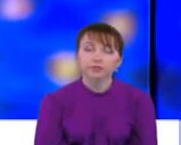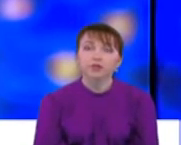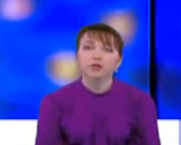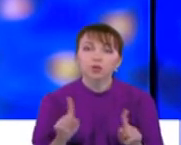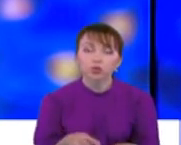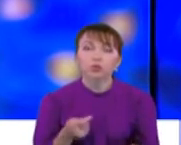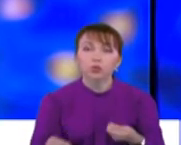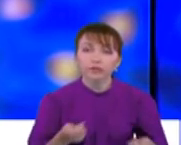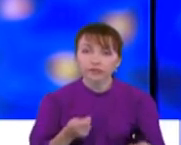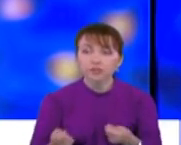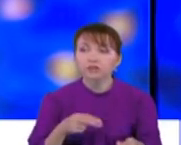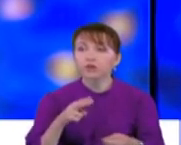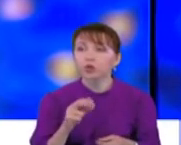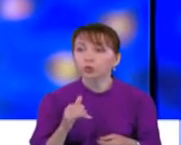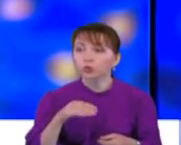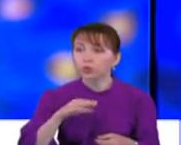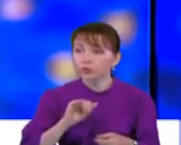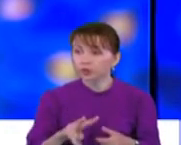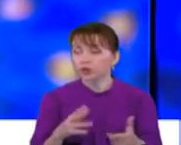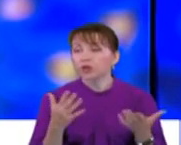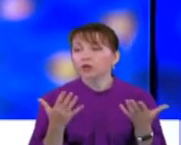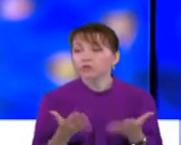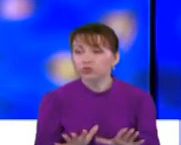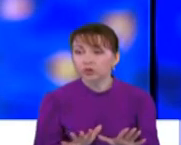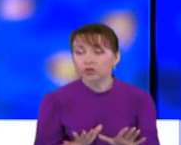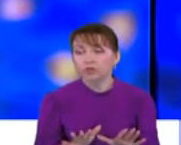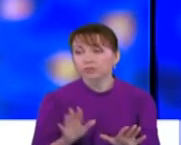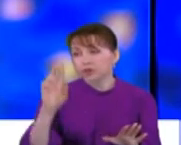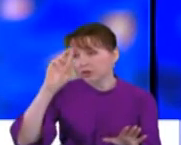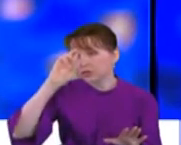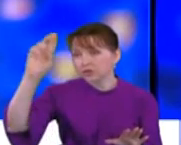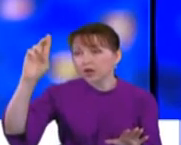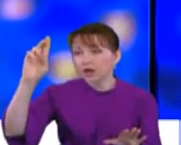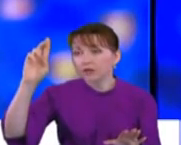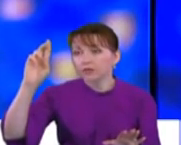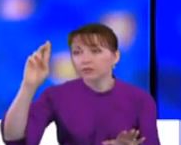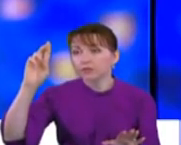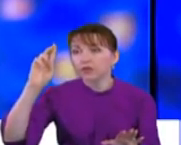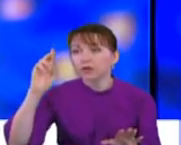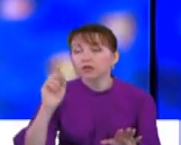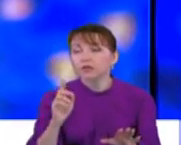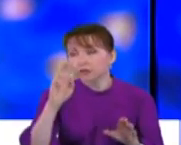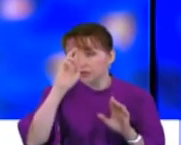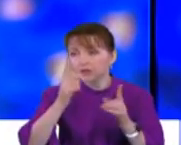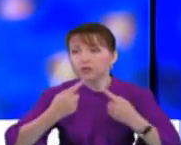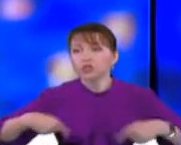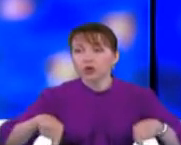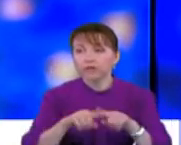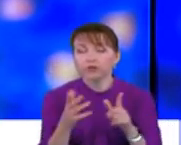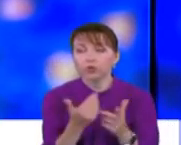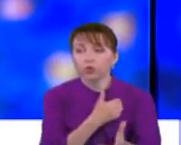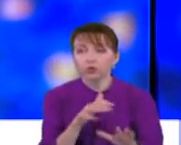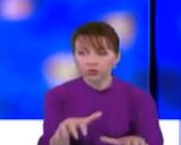керівництво і Путін вже як цар, якби держави, яку він хоче відродити,